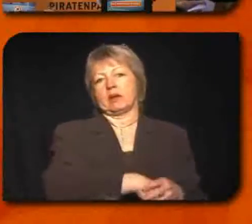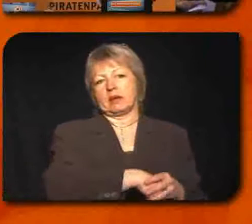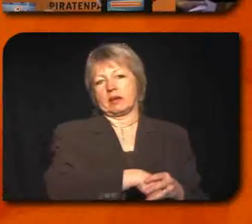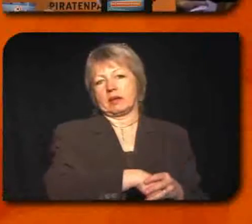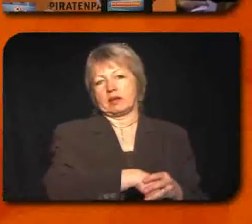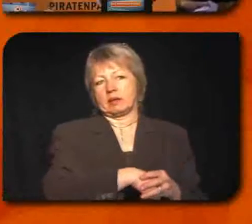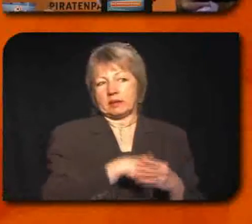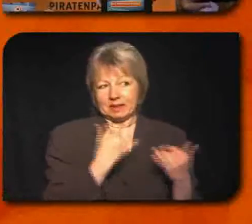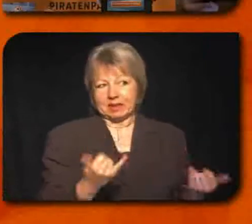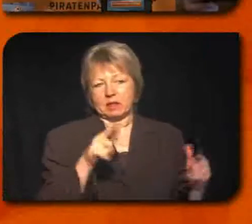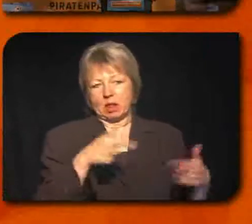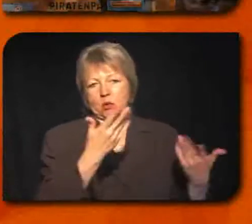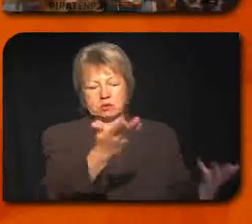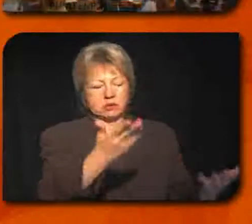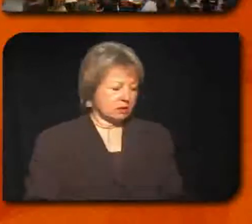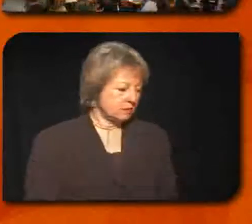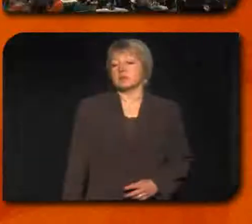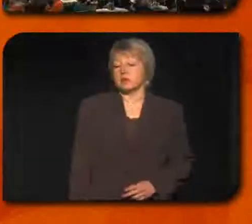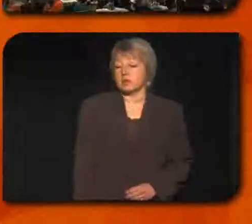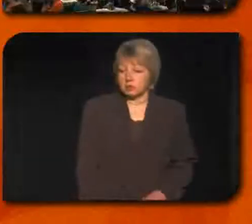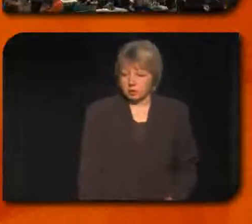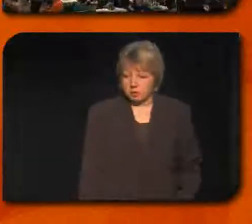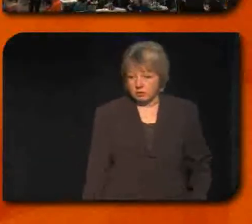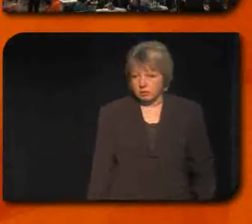ihr dürft jetzt Stimmen abgeben